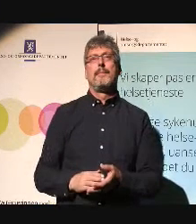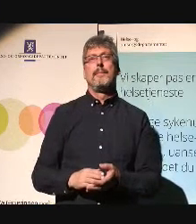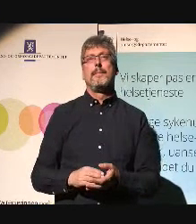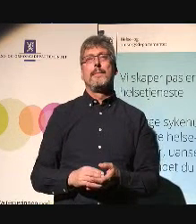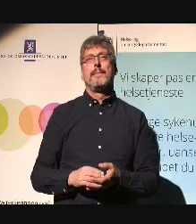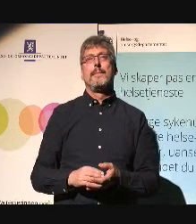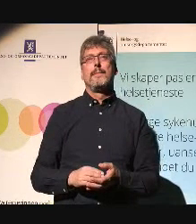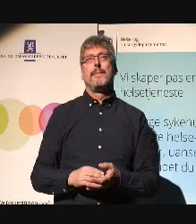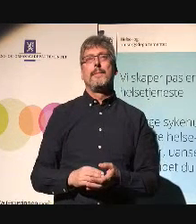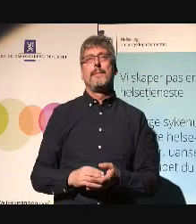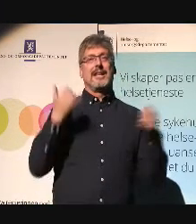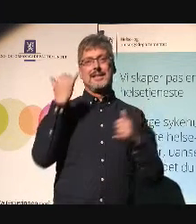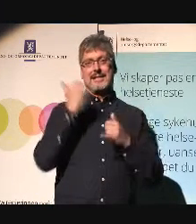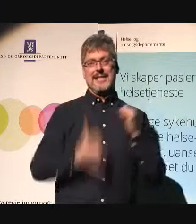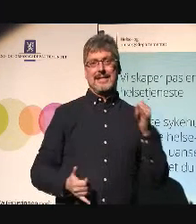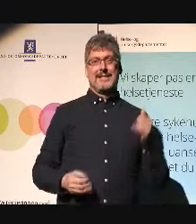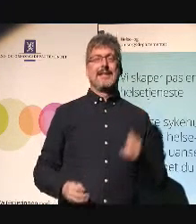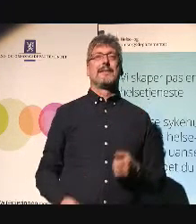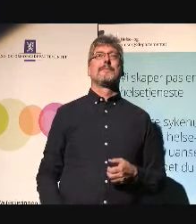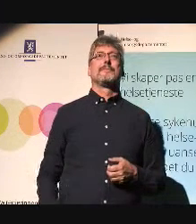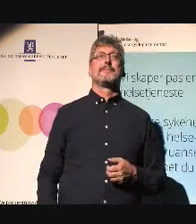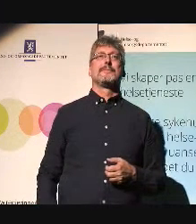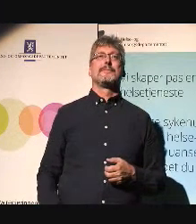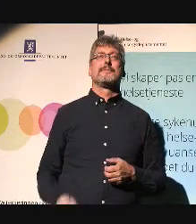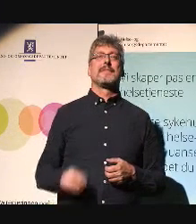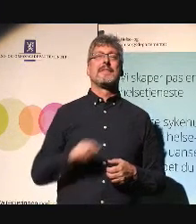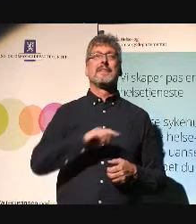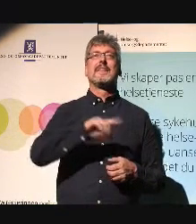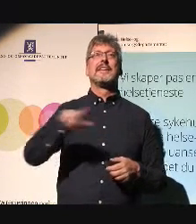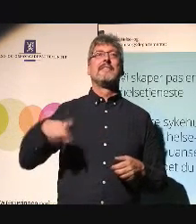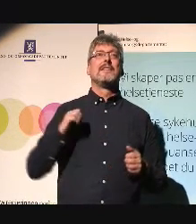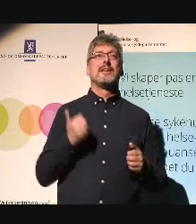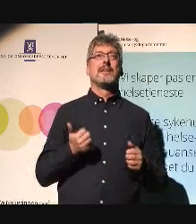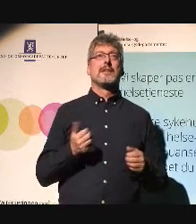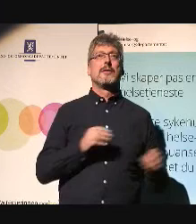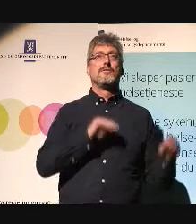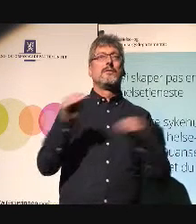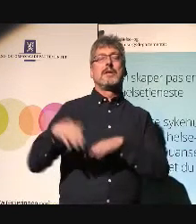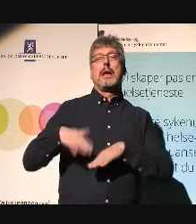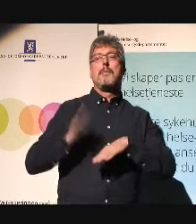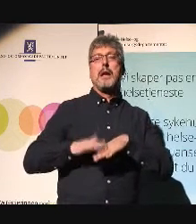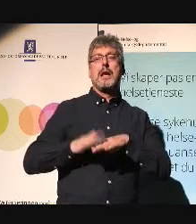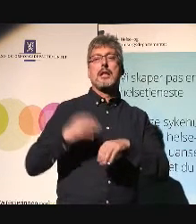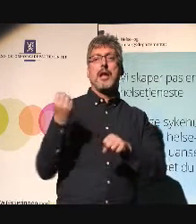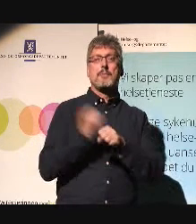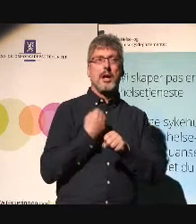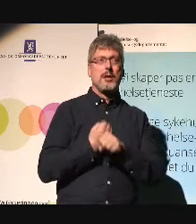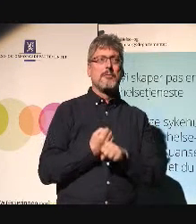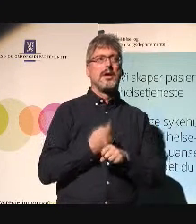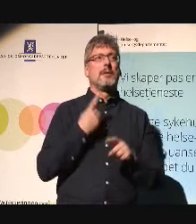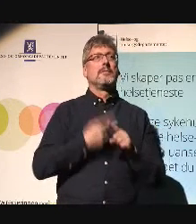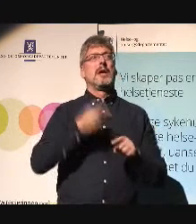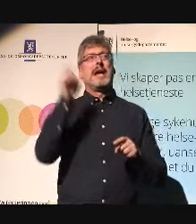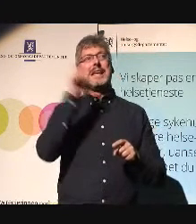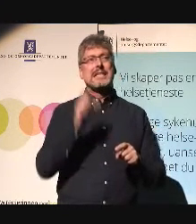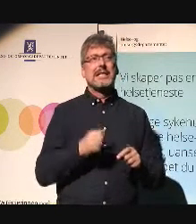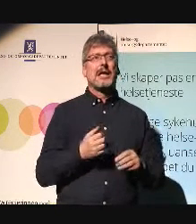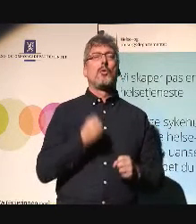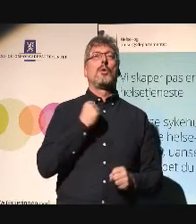Og det er dagens siste. Da skal vi over til beredskapsarbeid og risiko og